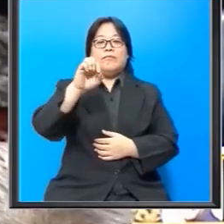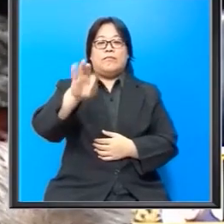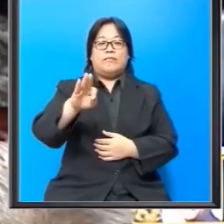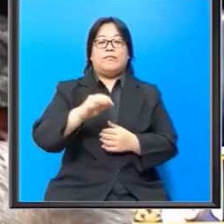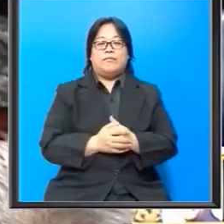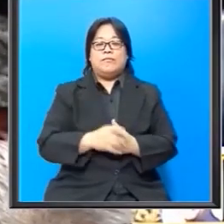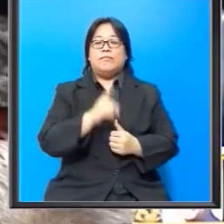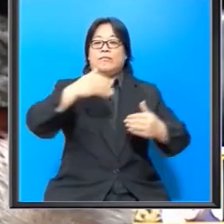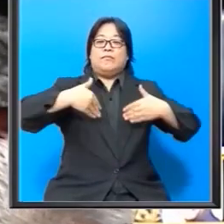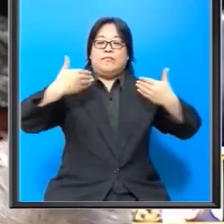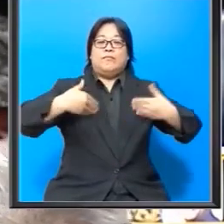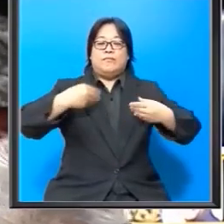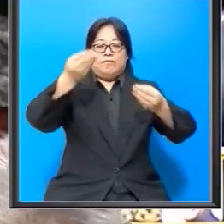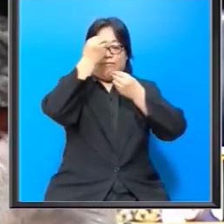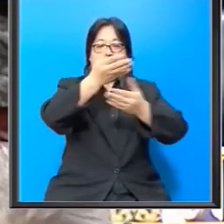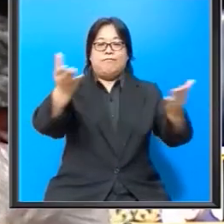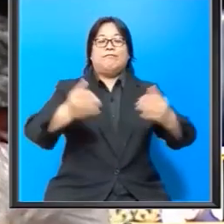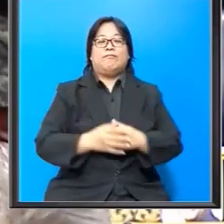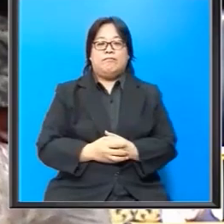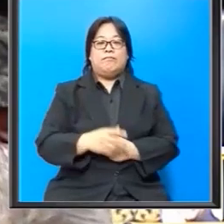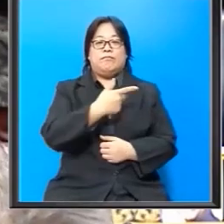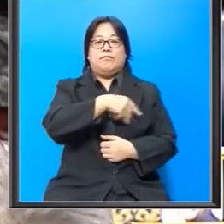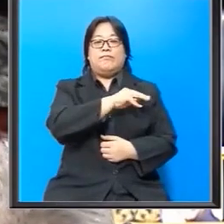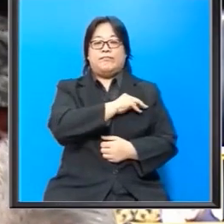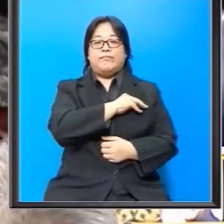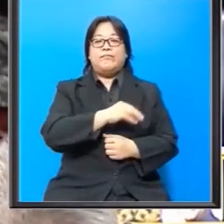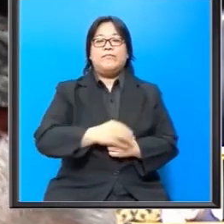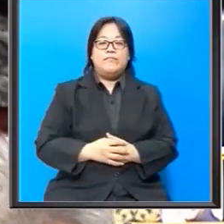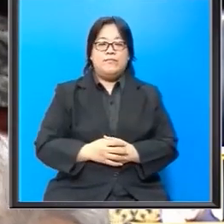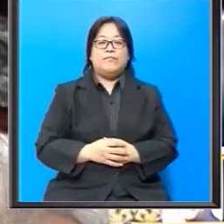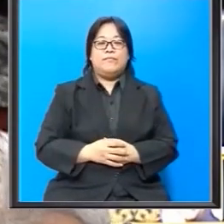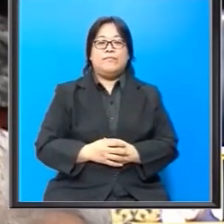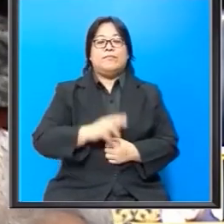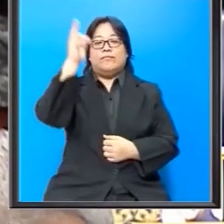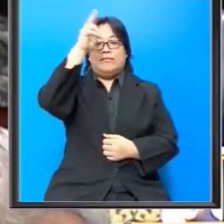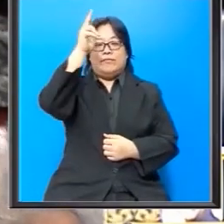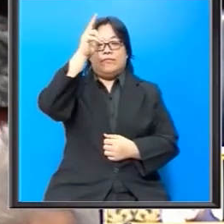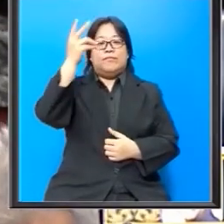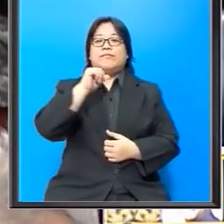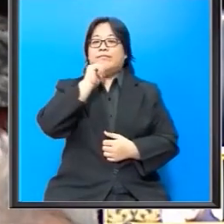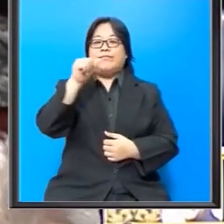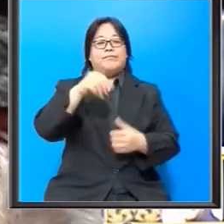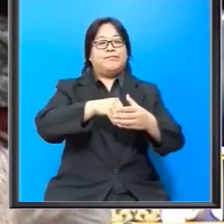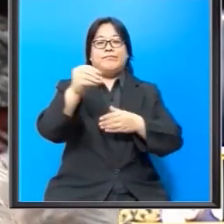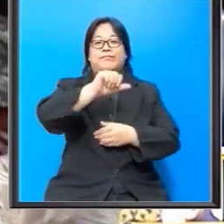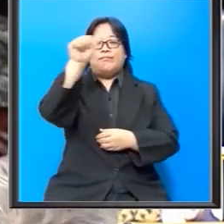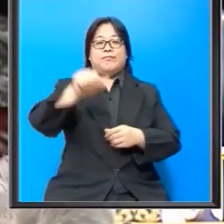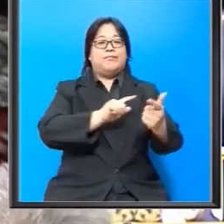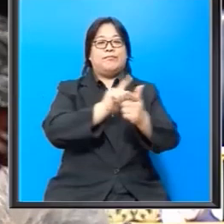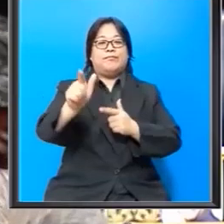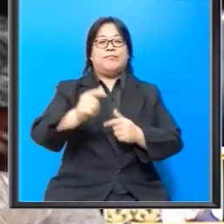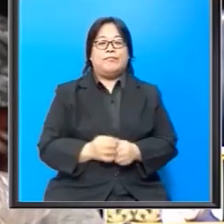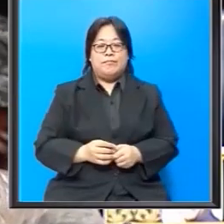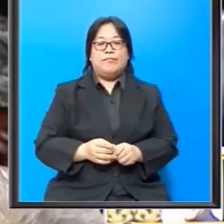tersebut suku Cito Saya memberi penegasan bahwa kemungkinan tenaga dan semua asli itu kerajaan tidak mengeluarkan sebarang